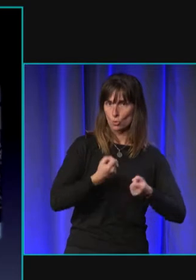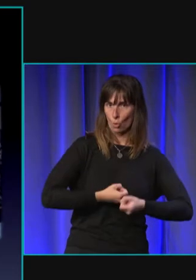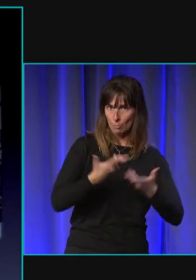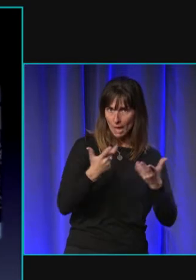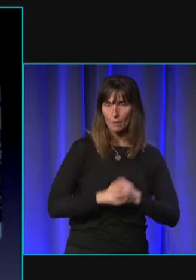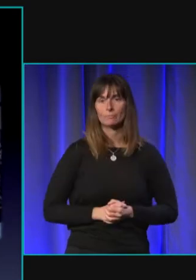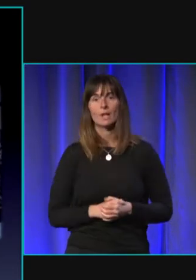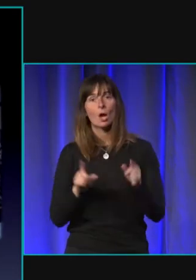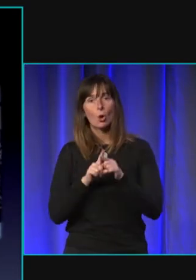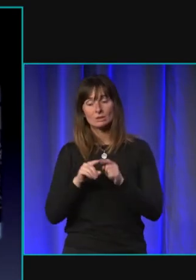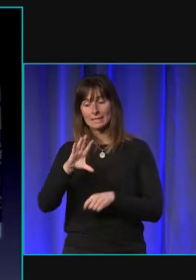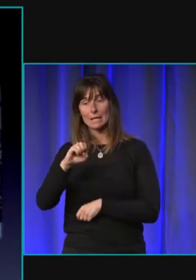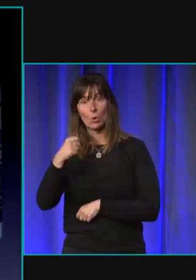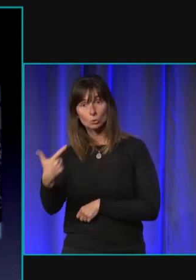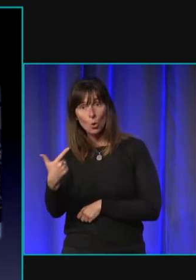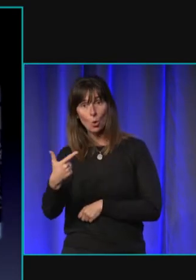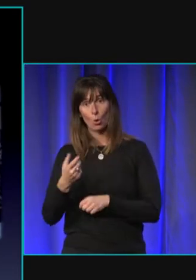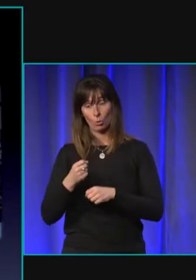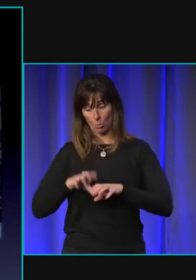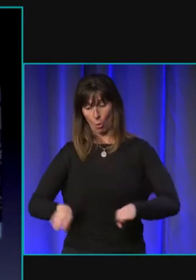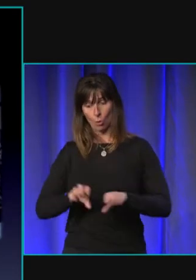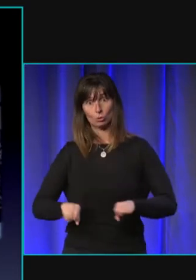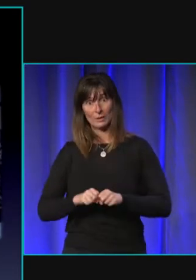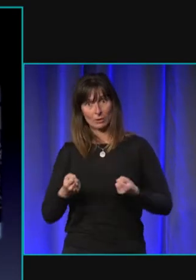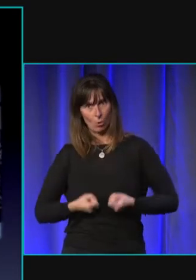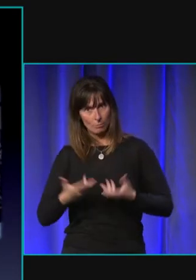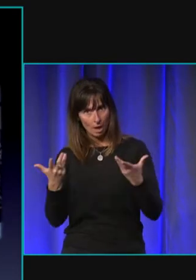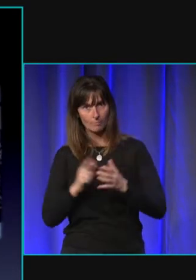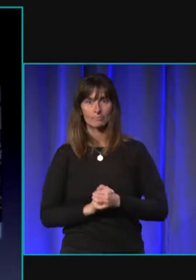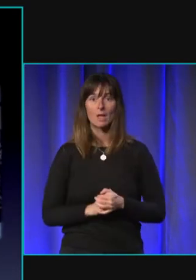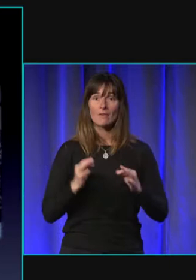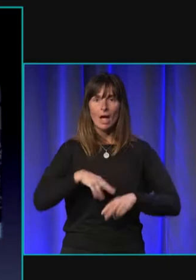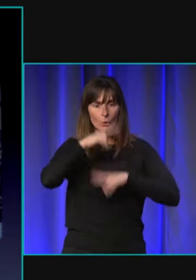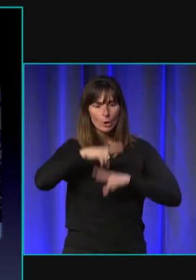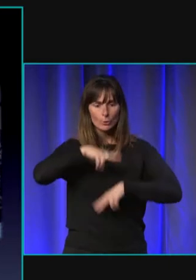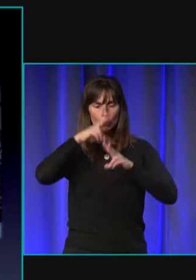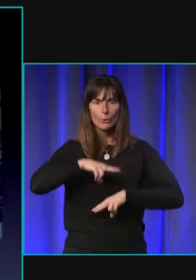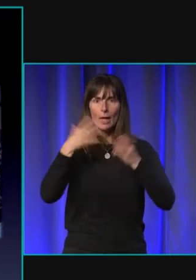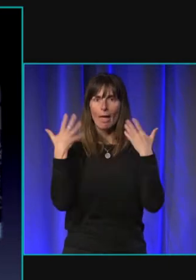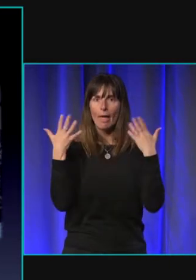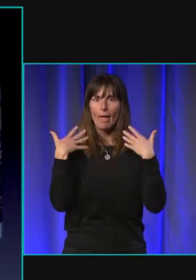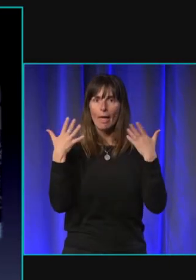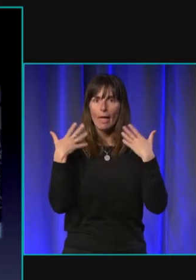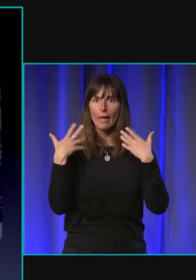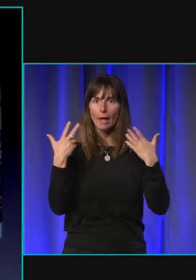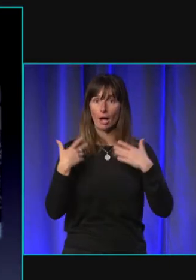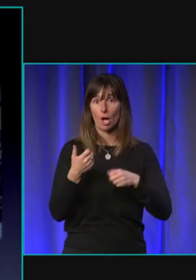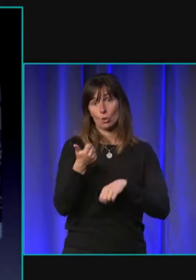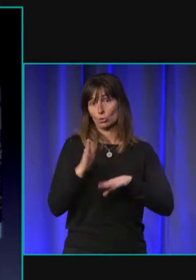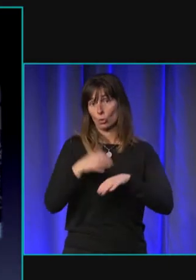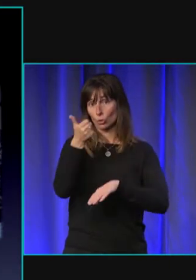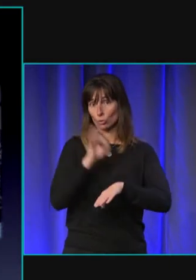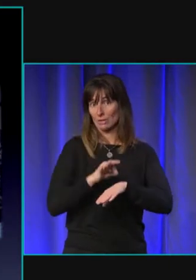la production de gaz carbonique, de CO2, on mesure aussi le débit ventilatoire, la quantité d'air qui est utilisée par minute.